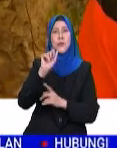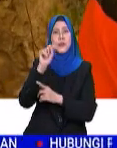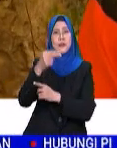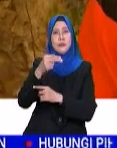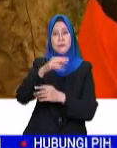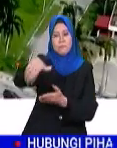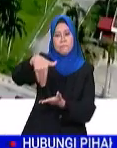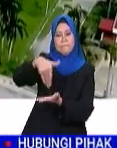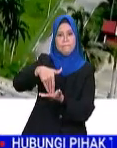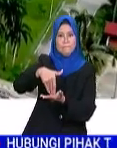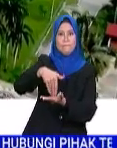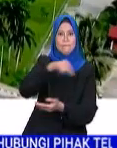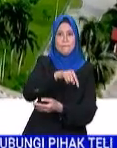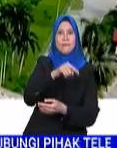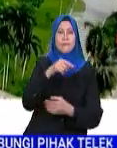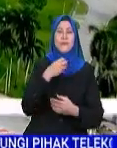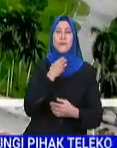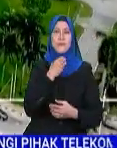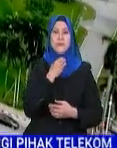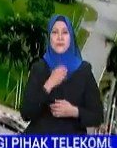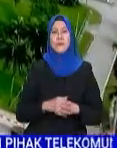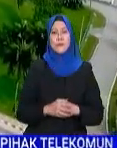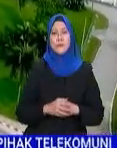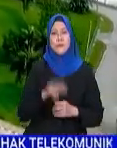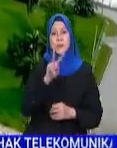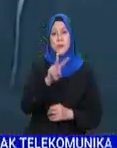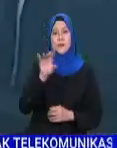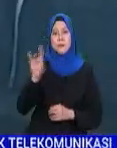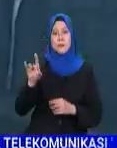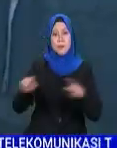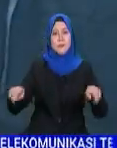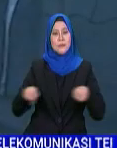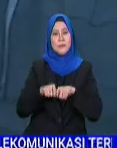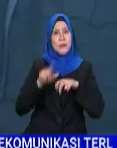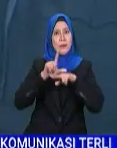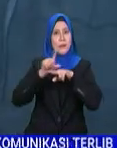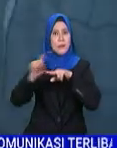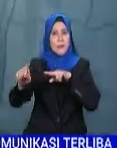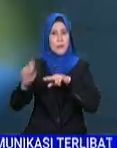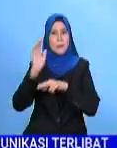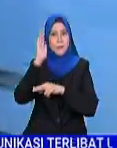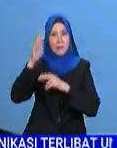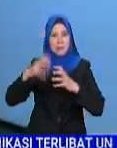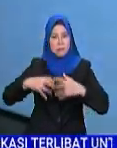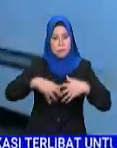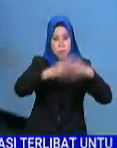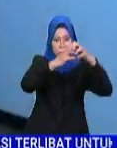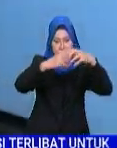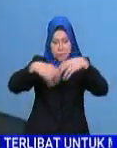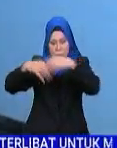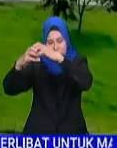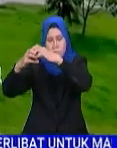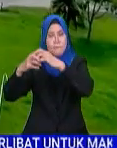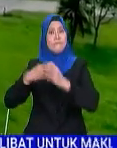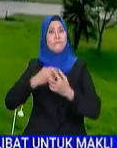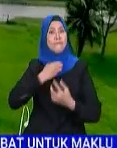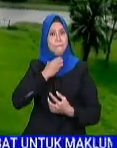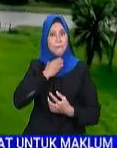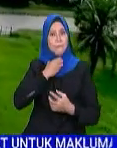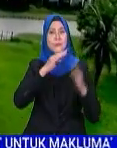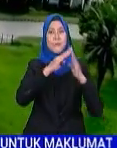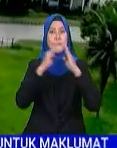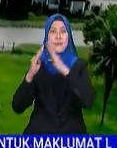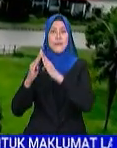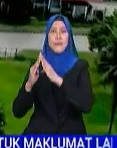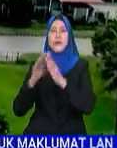untuk wilayah ini. Sebelum ini dilaporkan 28 stesen LRT bakal dibangunkan di Bandaraya Ipoh